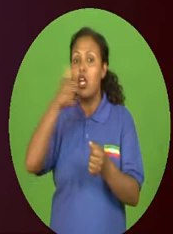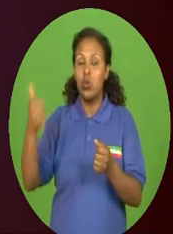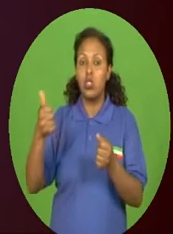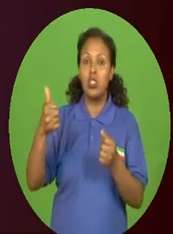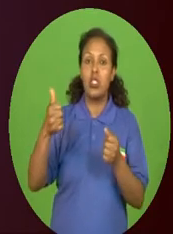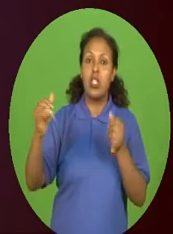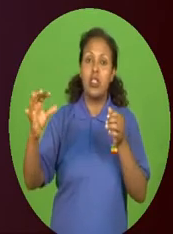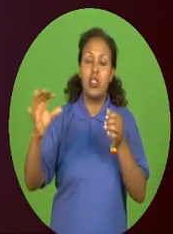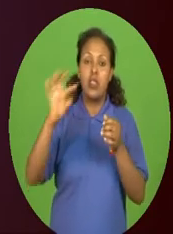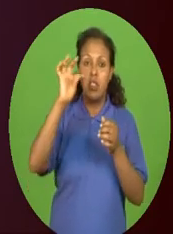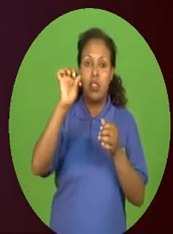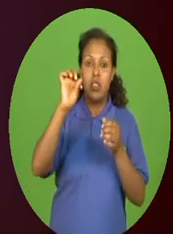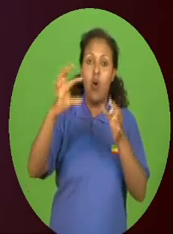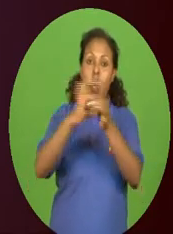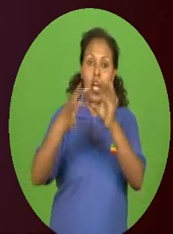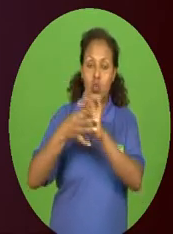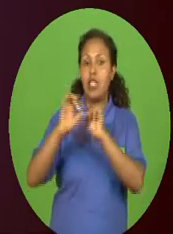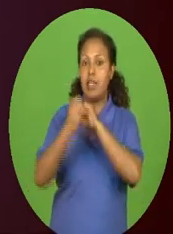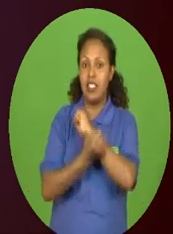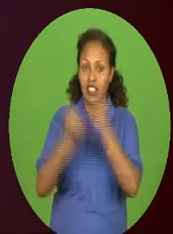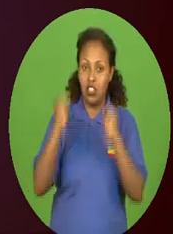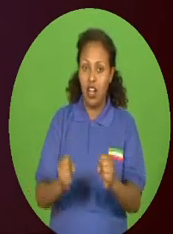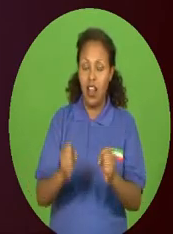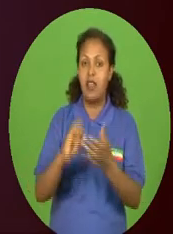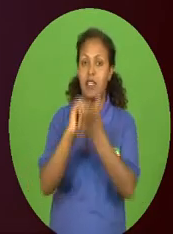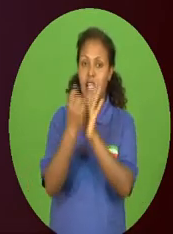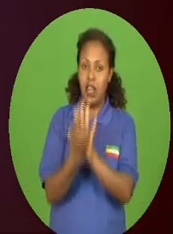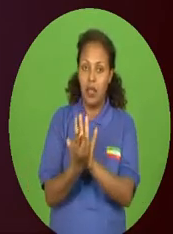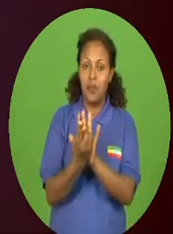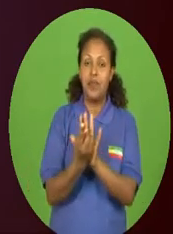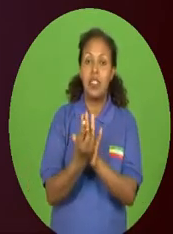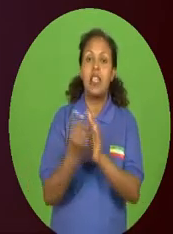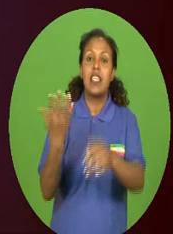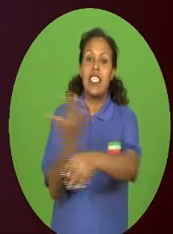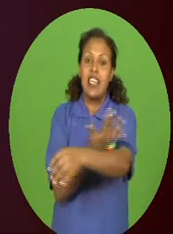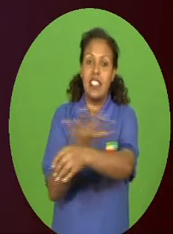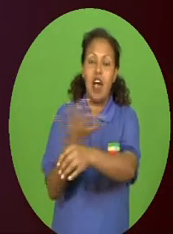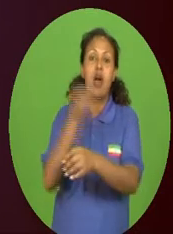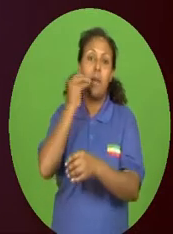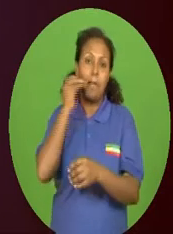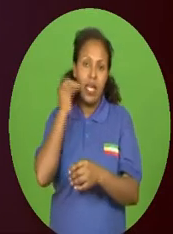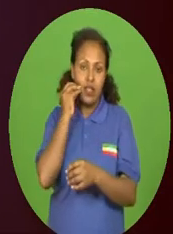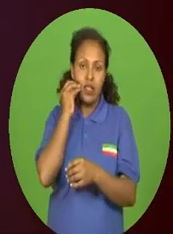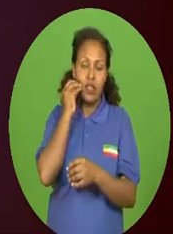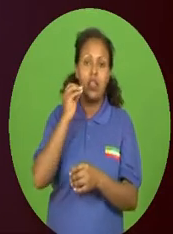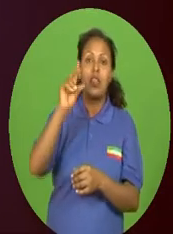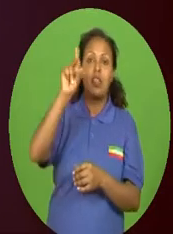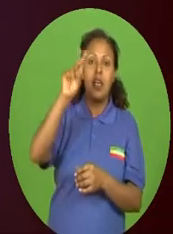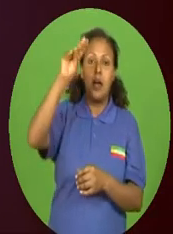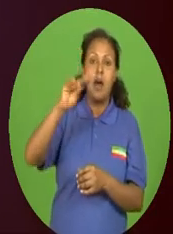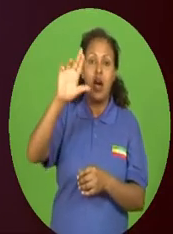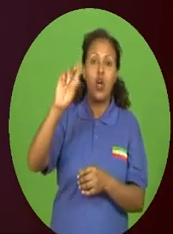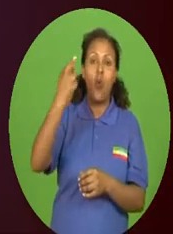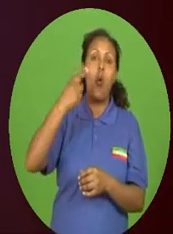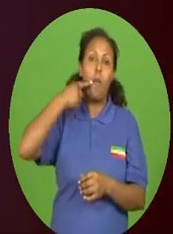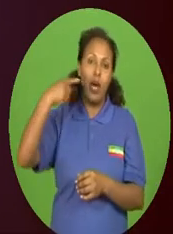ከሌሎች ተዋቃሪዎች ሊመሰረት ይችላል። ለምሳሌ የሳር ቤት፣ የማረቆ